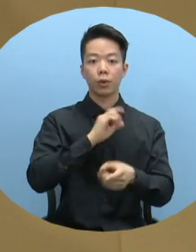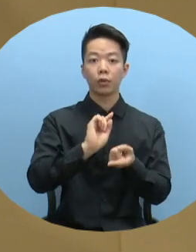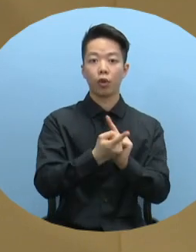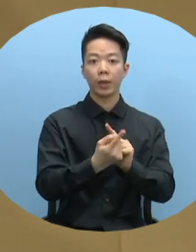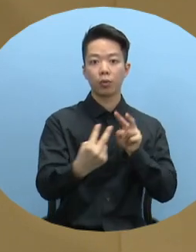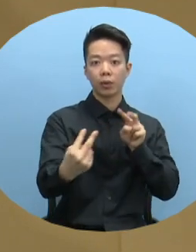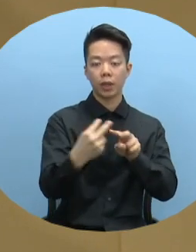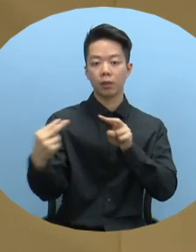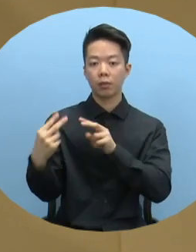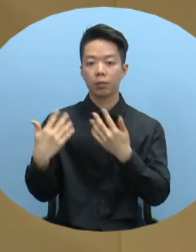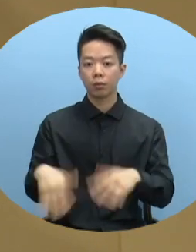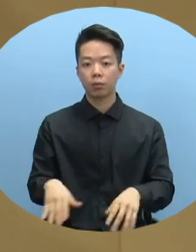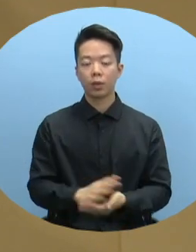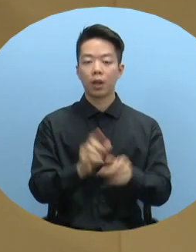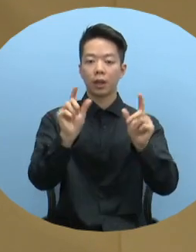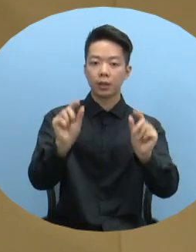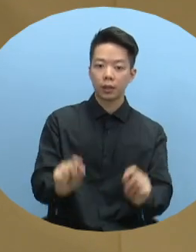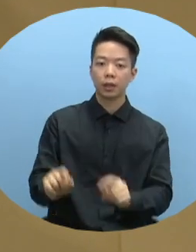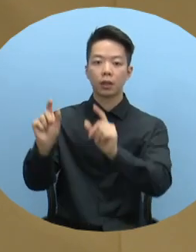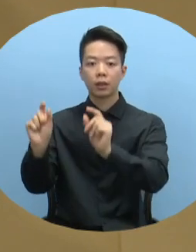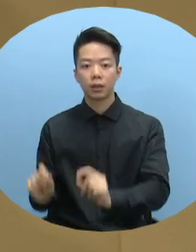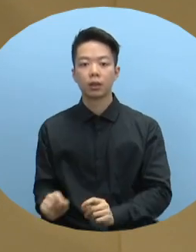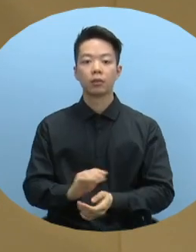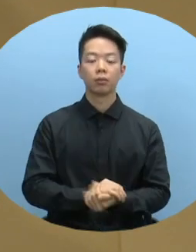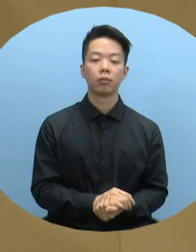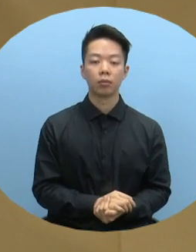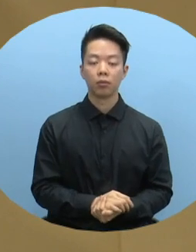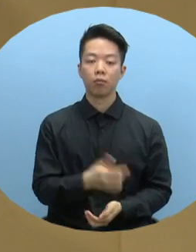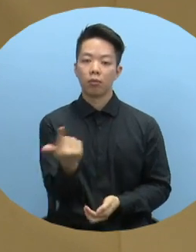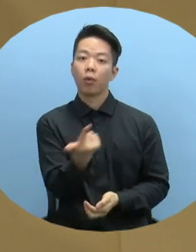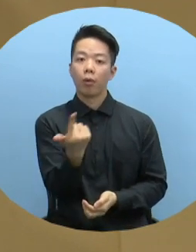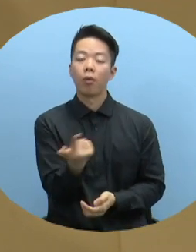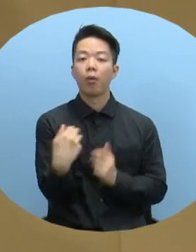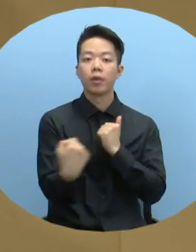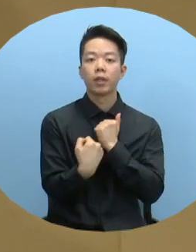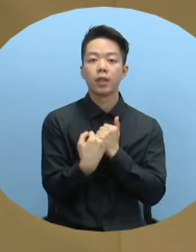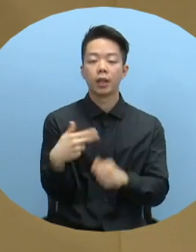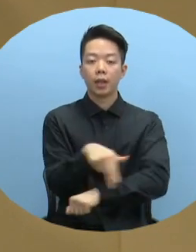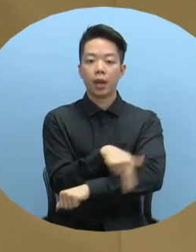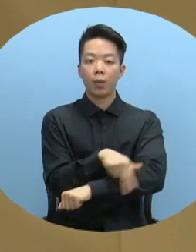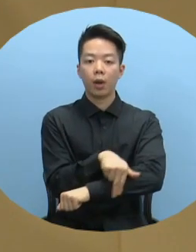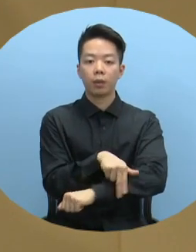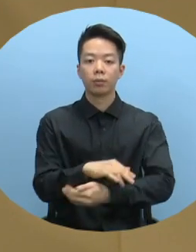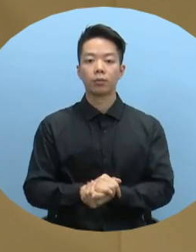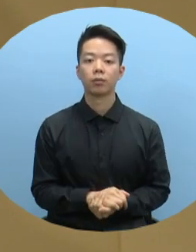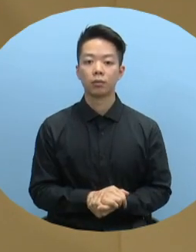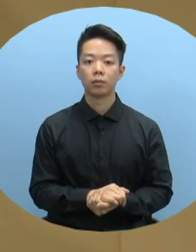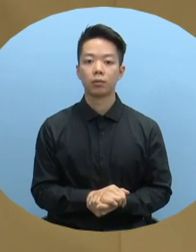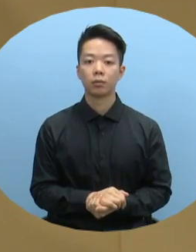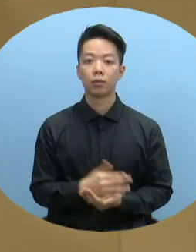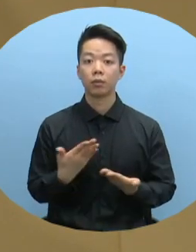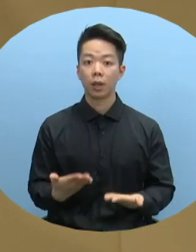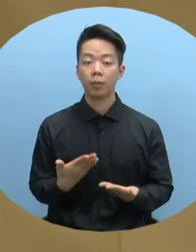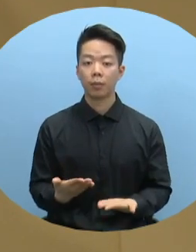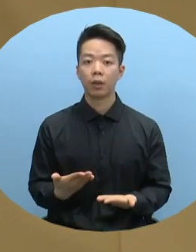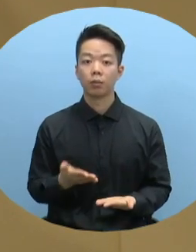啦，咁亦都解釋咗俾佢哋聽。咁佢哋普遍都係支持呢個計劃嘅。咁而我哋今日晏